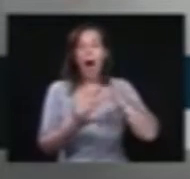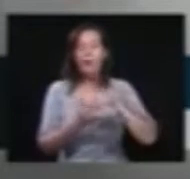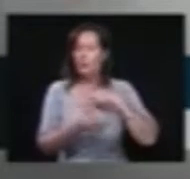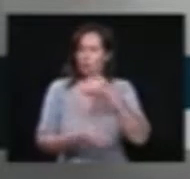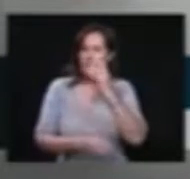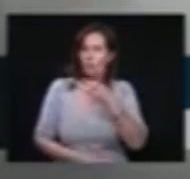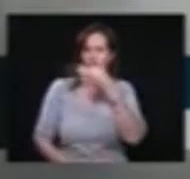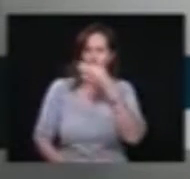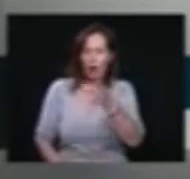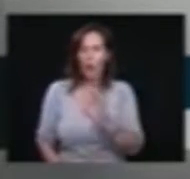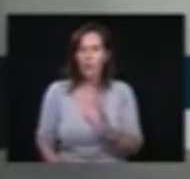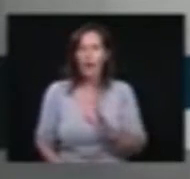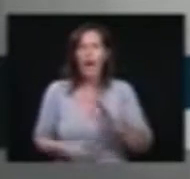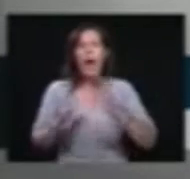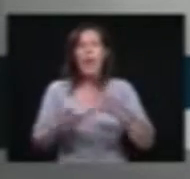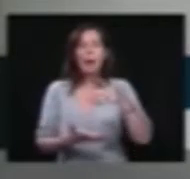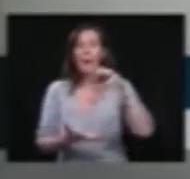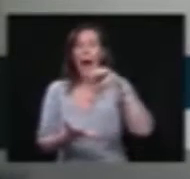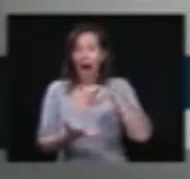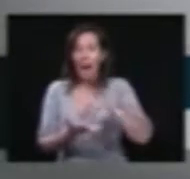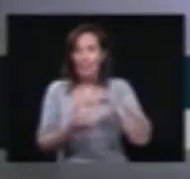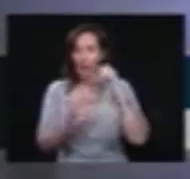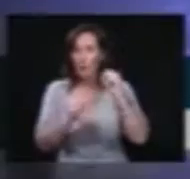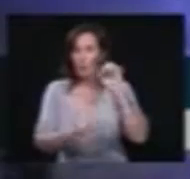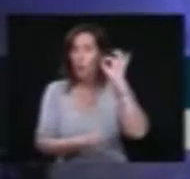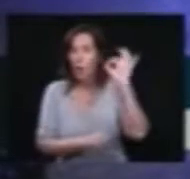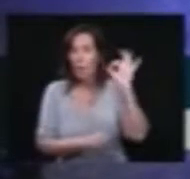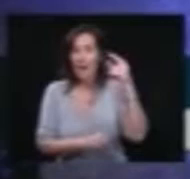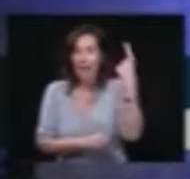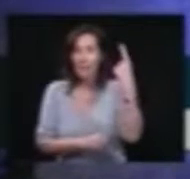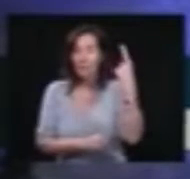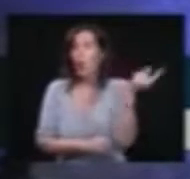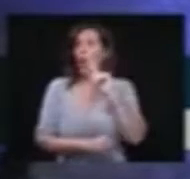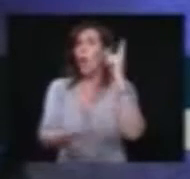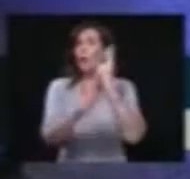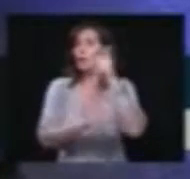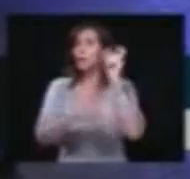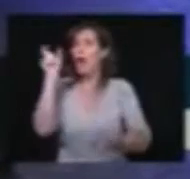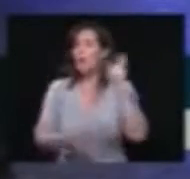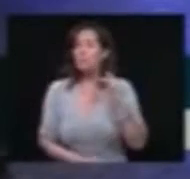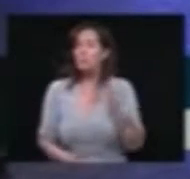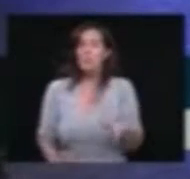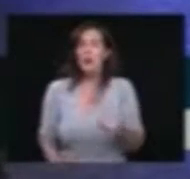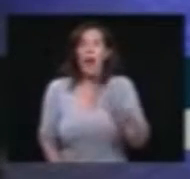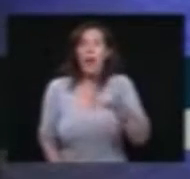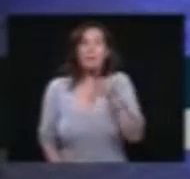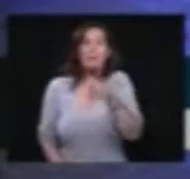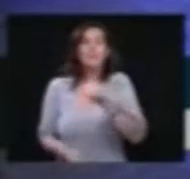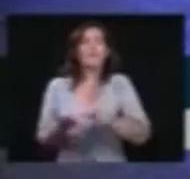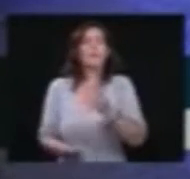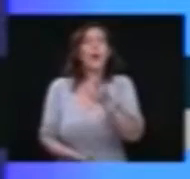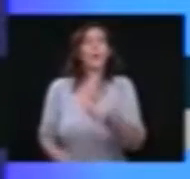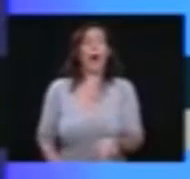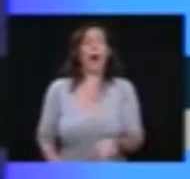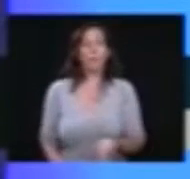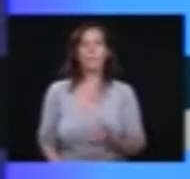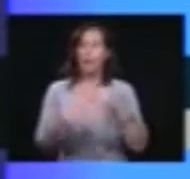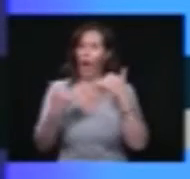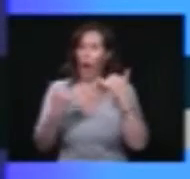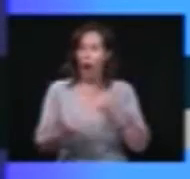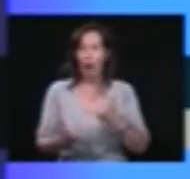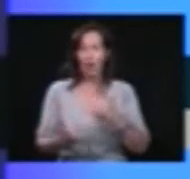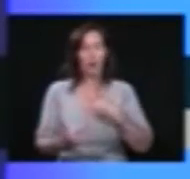אותי שוב לשאלה הראשונה. מדוע האתר עצמו של המוסד לביטוח לאומי לא נגיש לאוכלוסייה, או במילים אחרות, למה צריך אתכם? תראה, היום